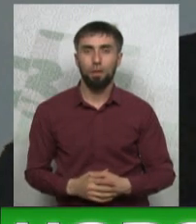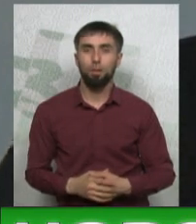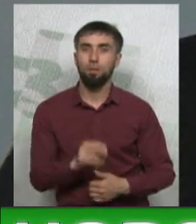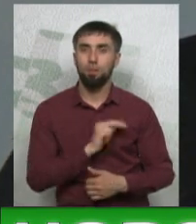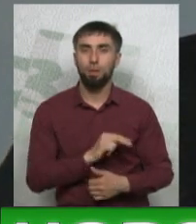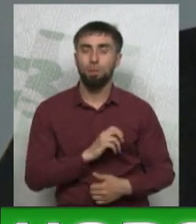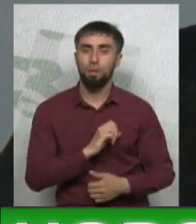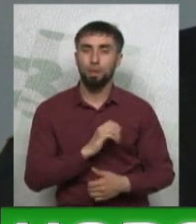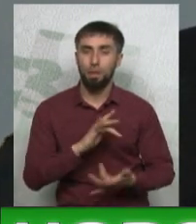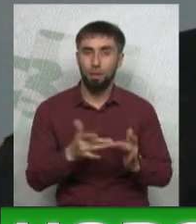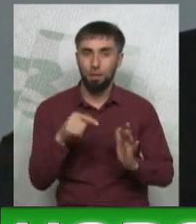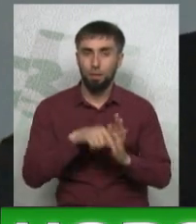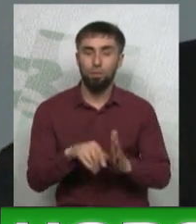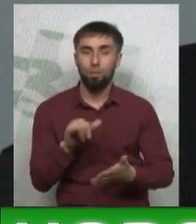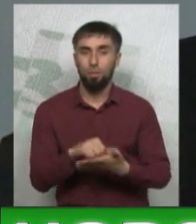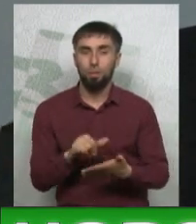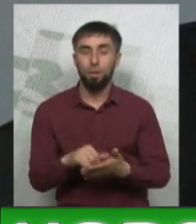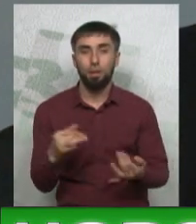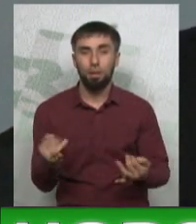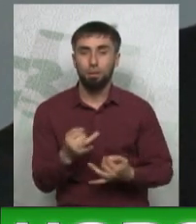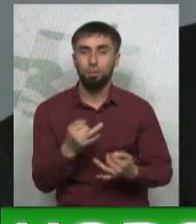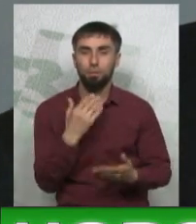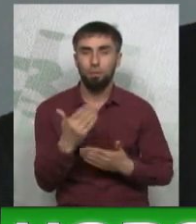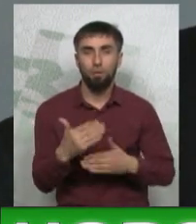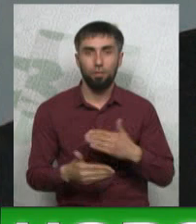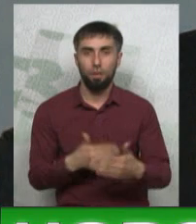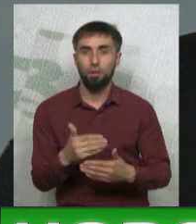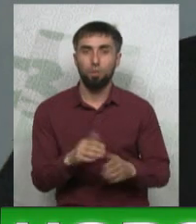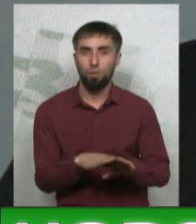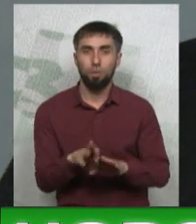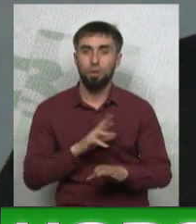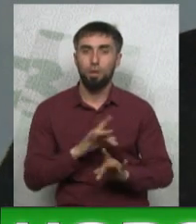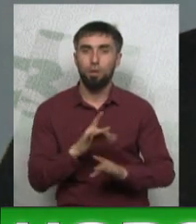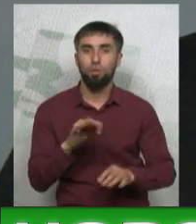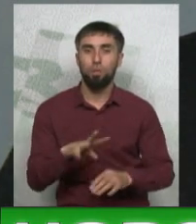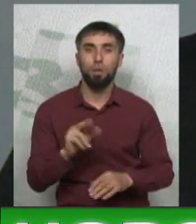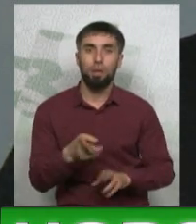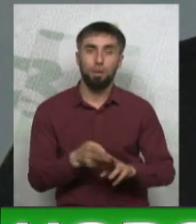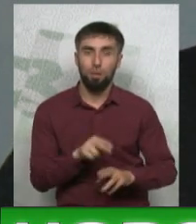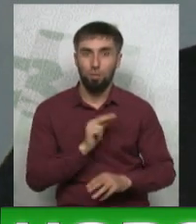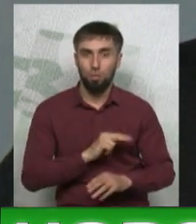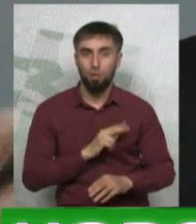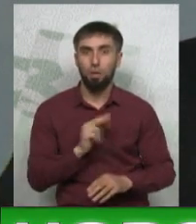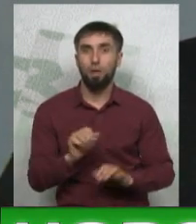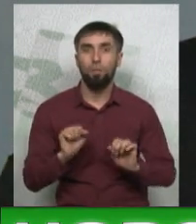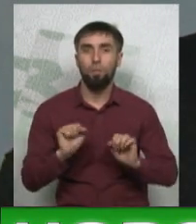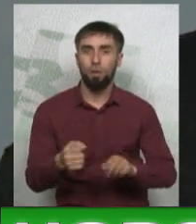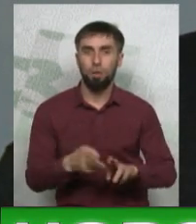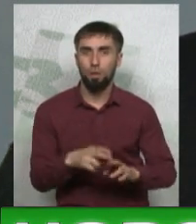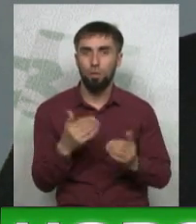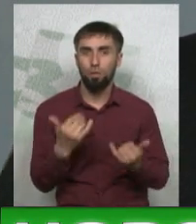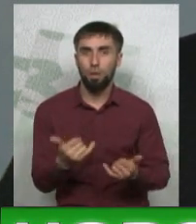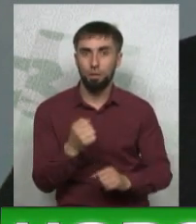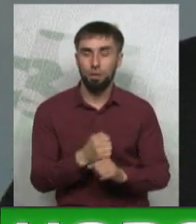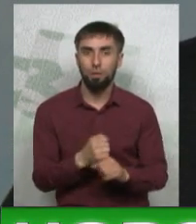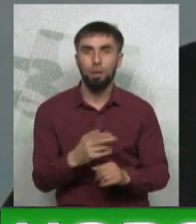работая в социальных сетях, публикуя что-то, интересоваться продвижением. Соответственно, я рассказываю о том, как это работает, как можно это сейчас делать,